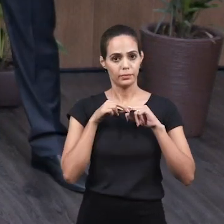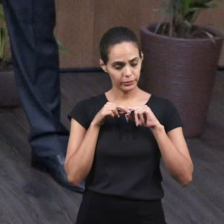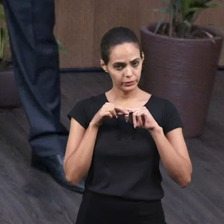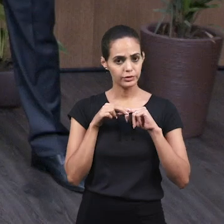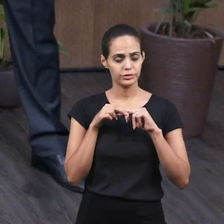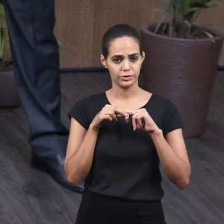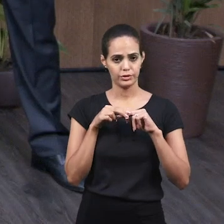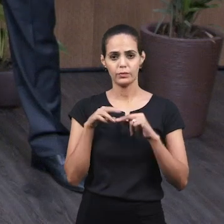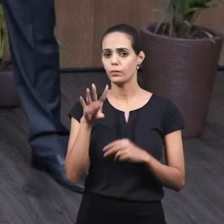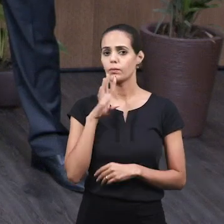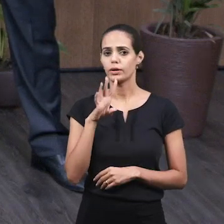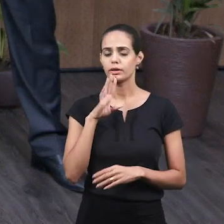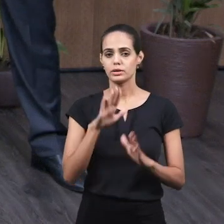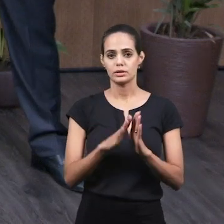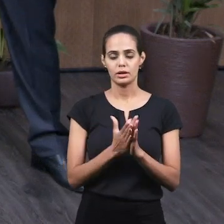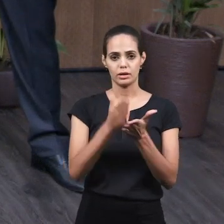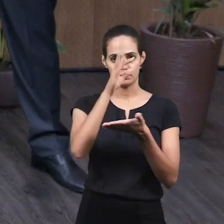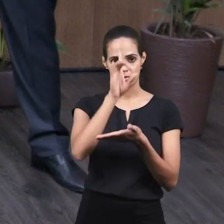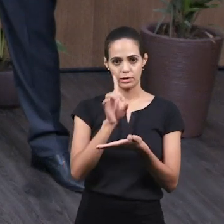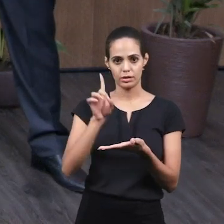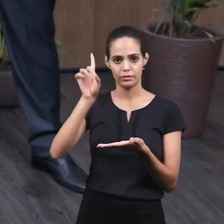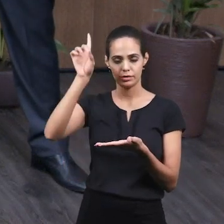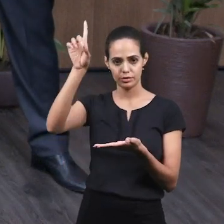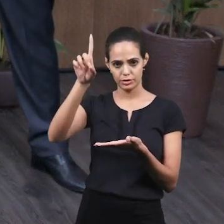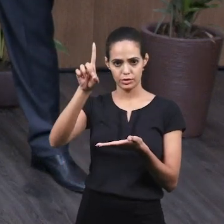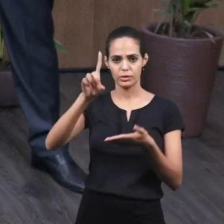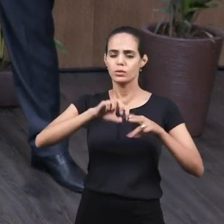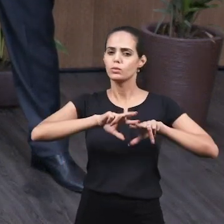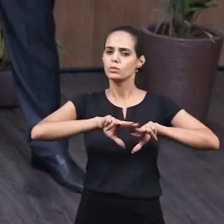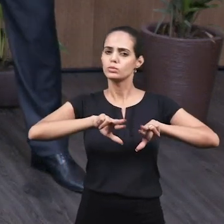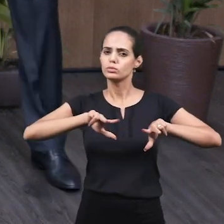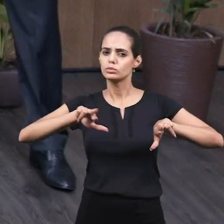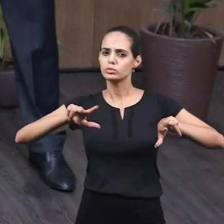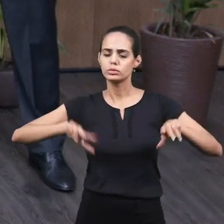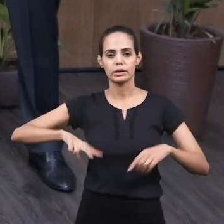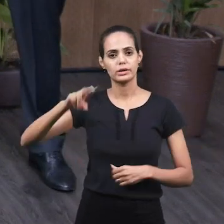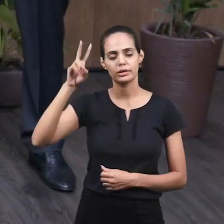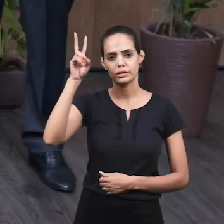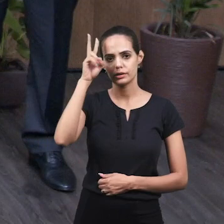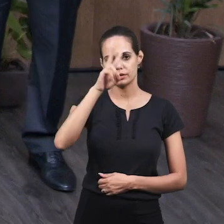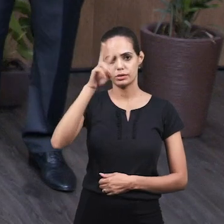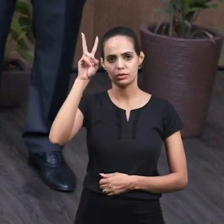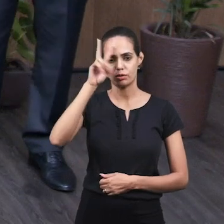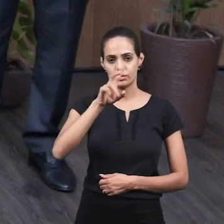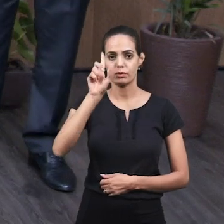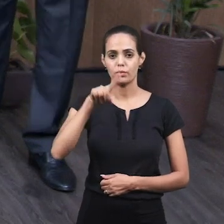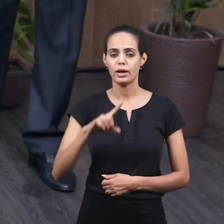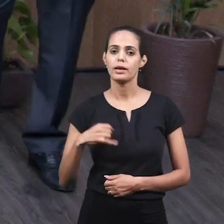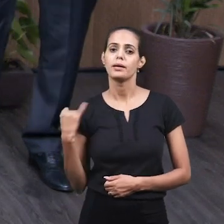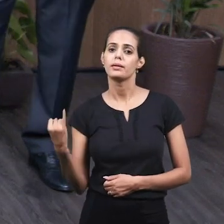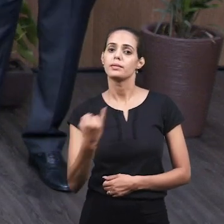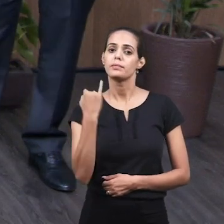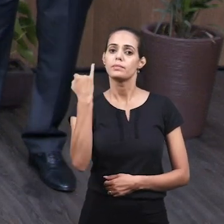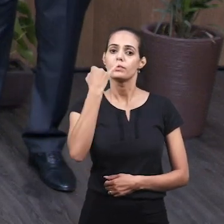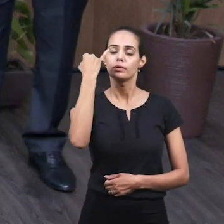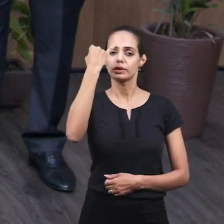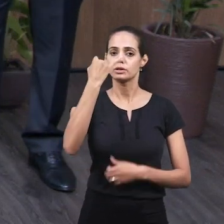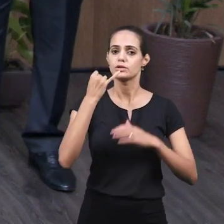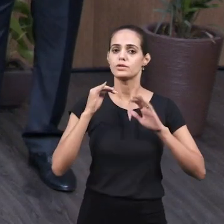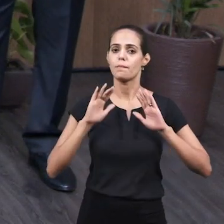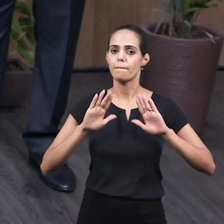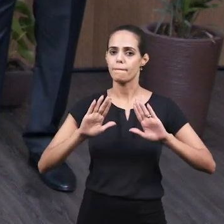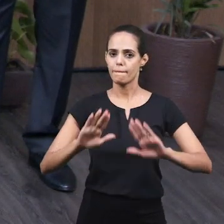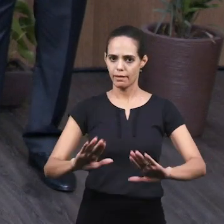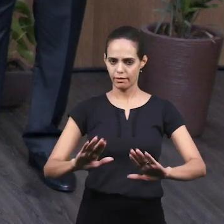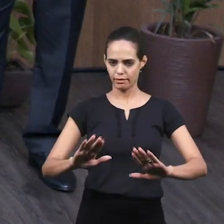Bible et tous ses aspects historiques est très important, mais